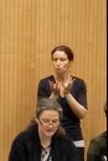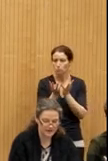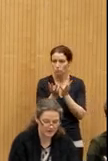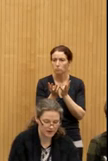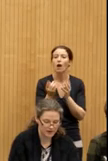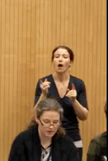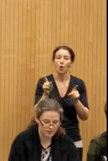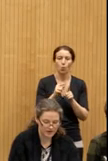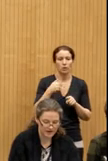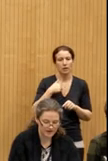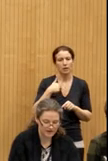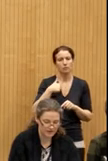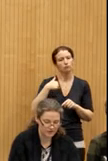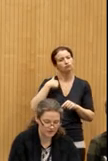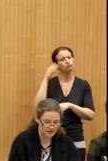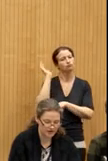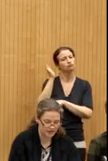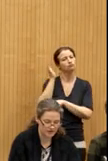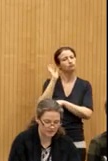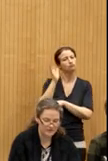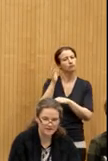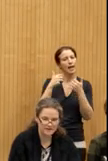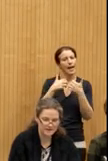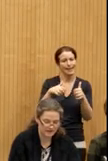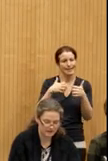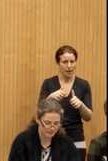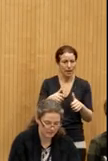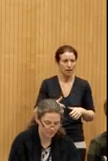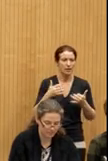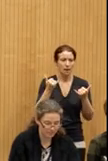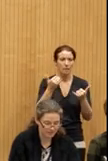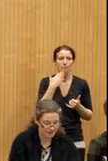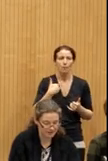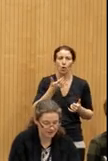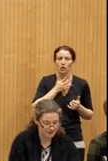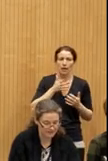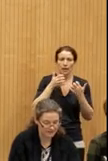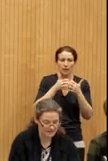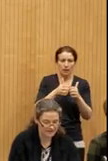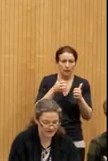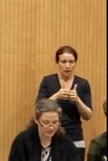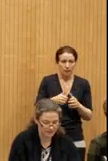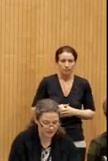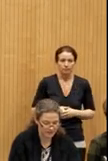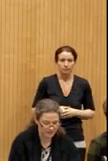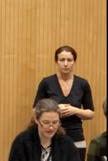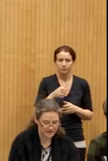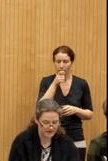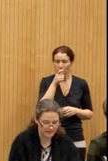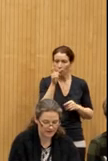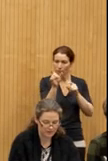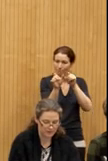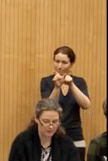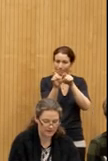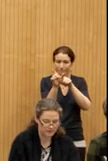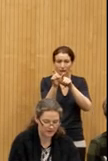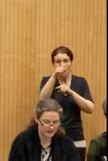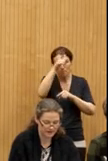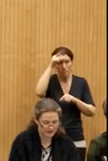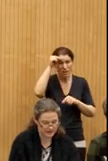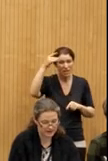Perspektive geteilt und möchte einen Ausschnitt daraus mit Ihnen teilen. Ist die Bezeichnung Menschen mit geistiger Behinderung